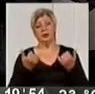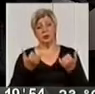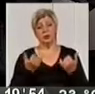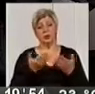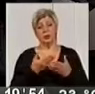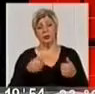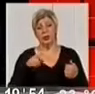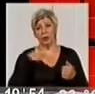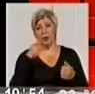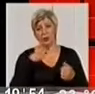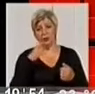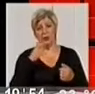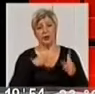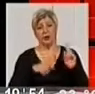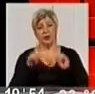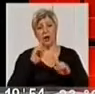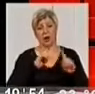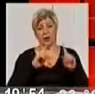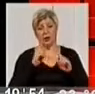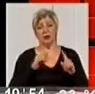на нараді саме про ці